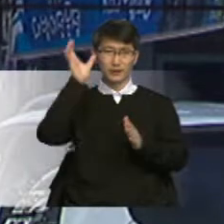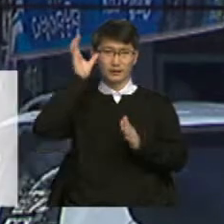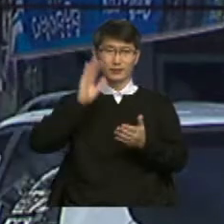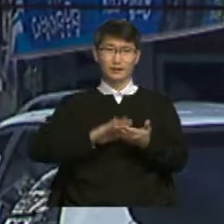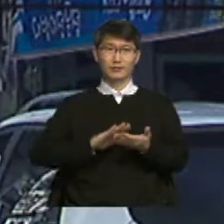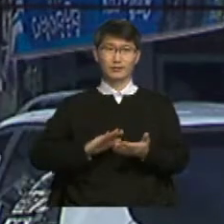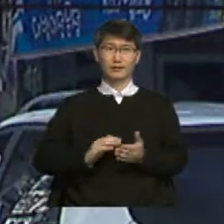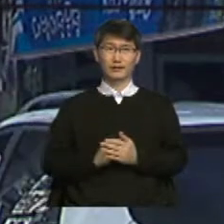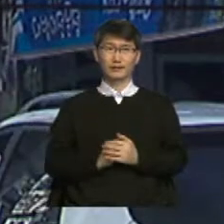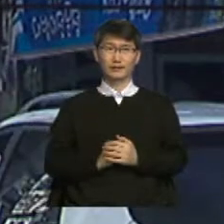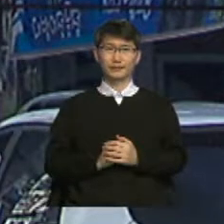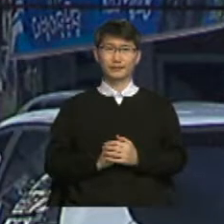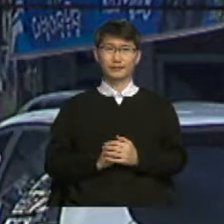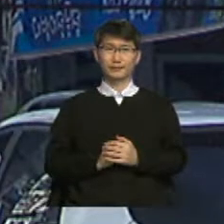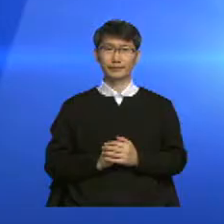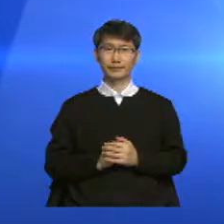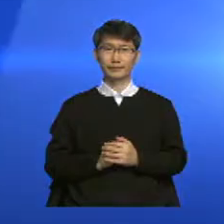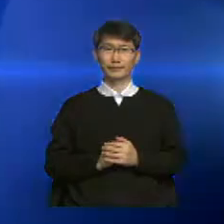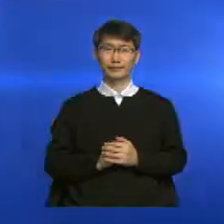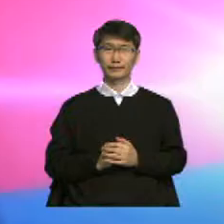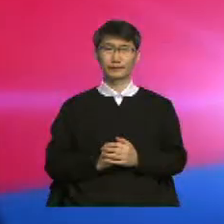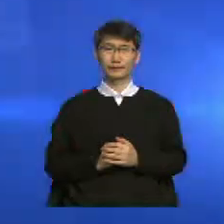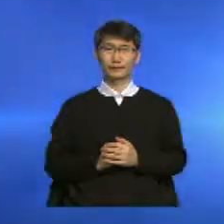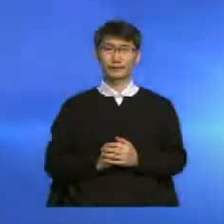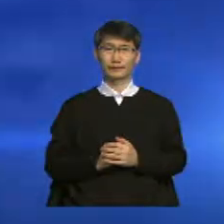모아집니다 신승훈 기자입니다